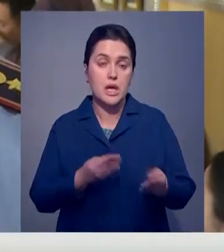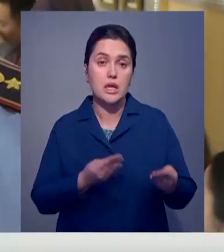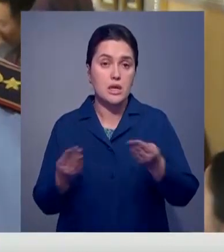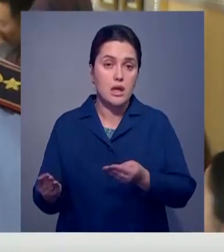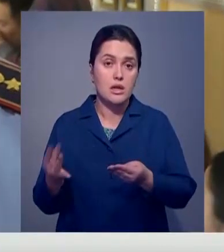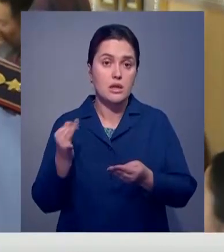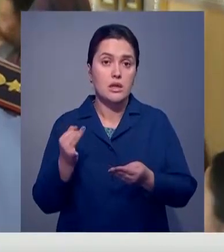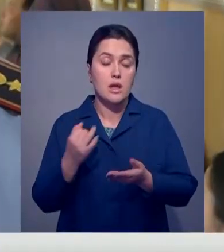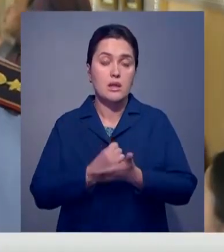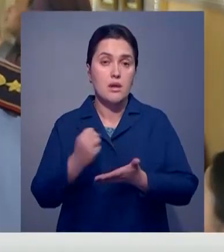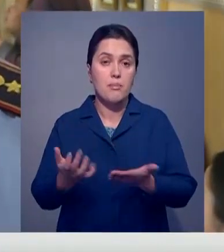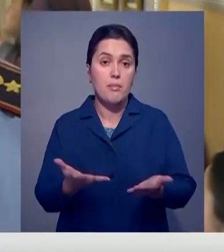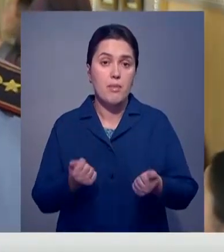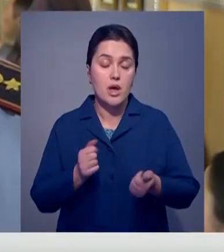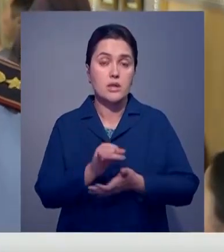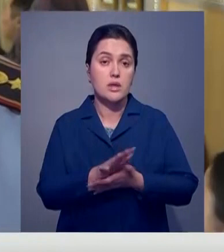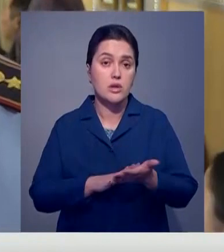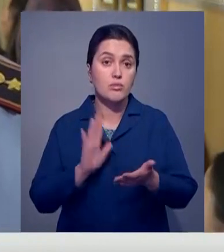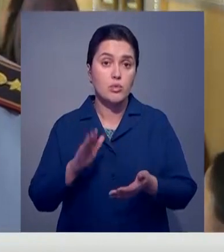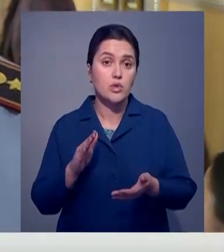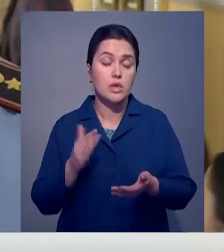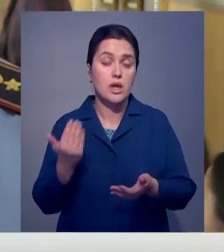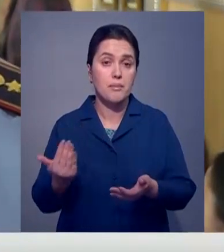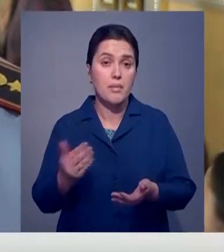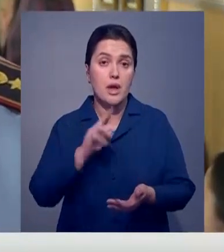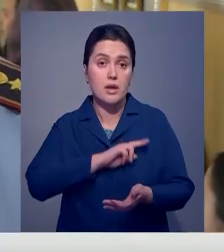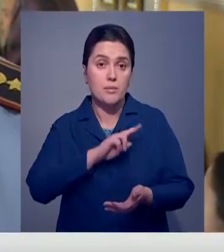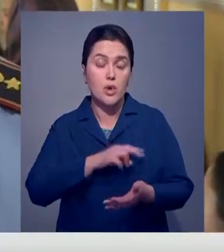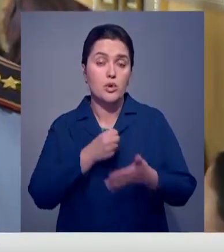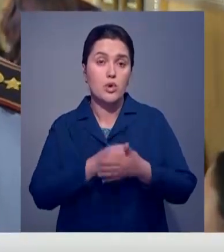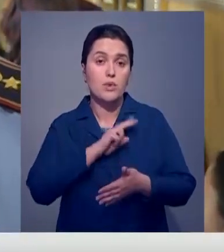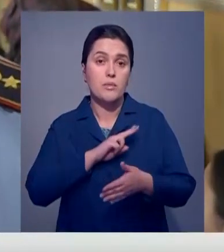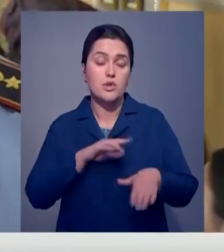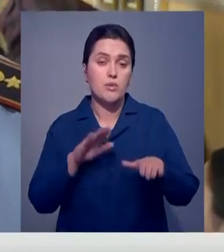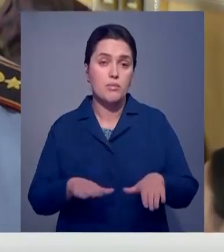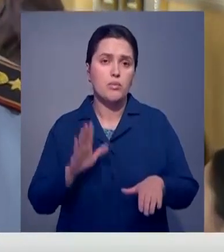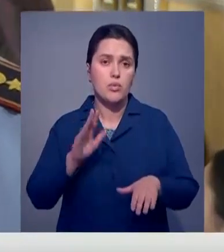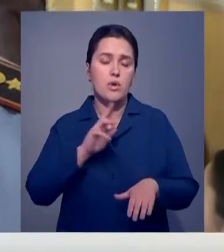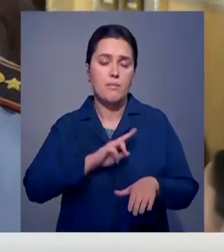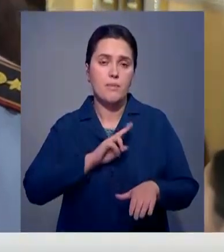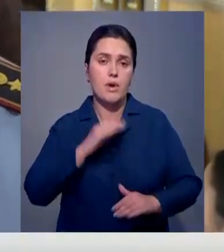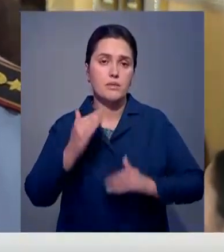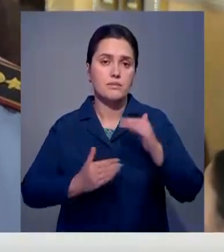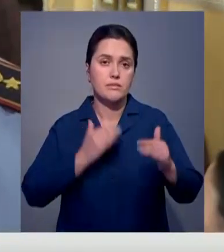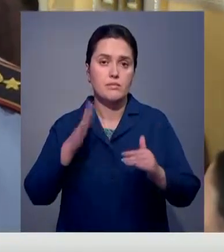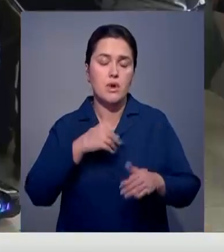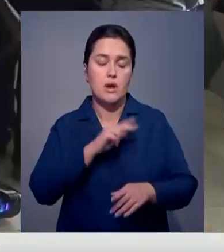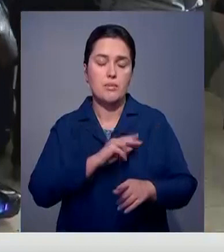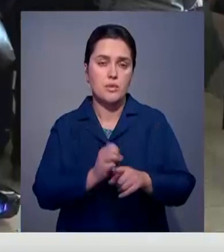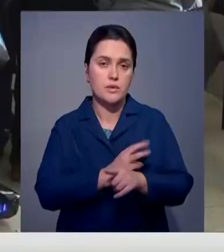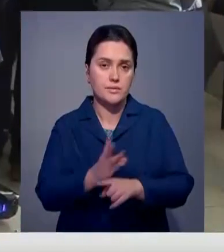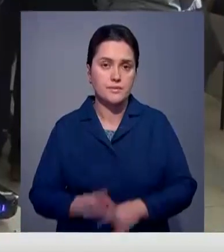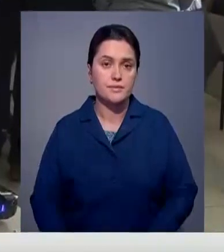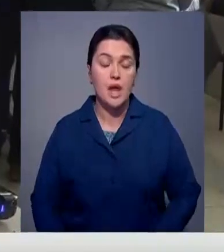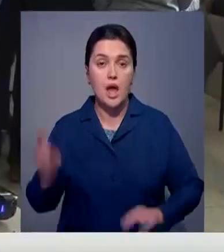по ним направление получили. Дальше только останется им на рабочее место дойти, и дальше будет продолжаться работа, и мы трудоустроим их.